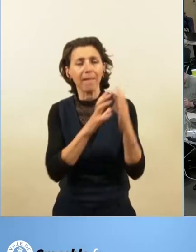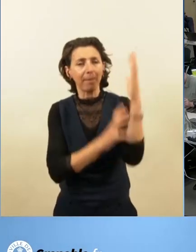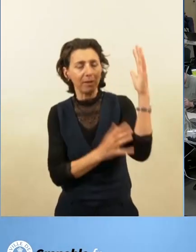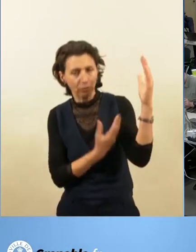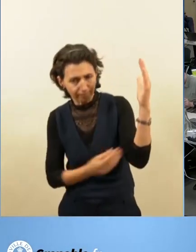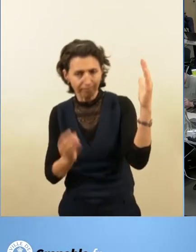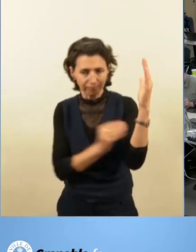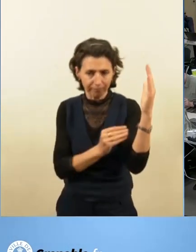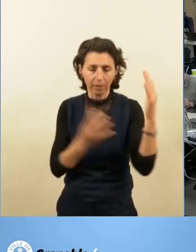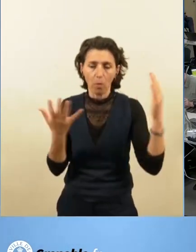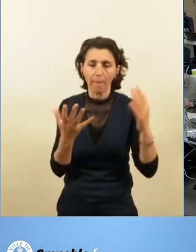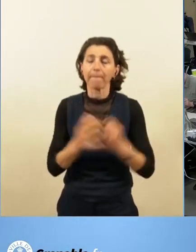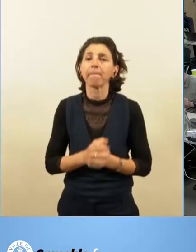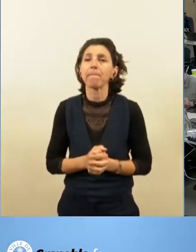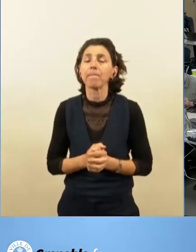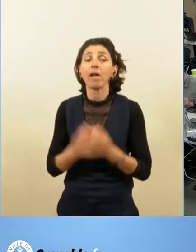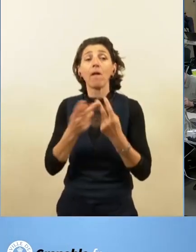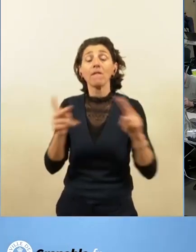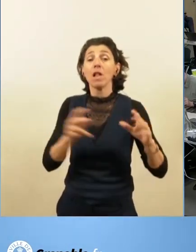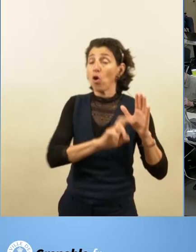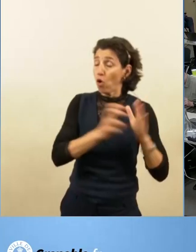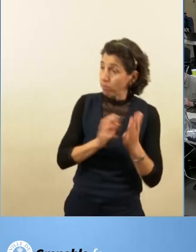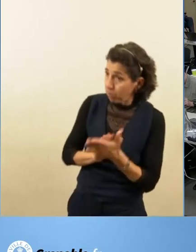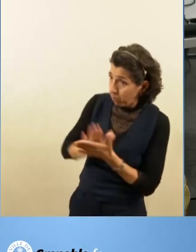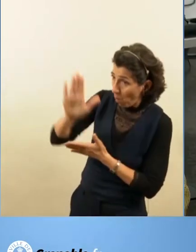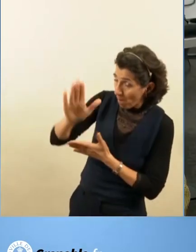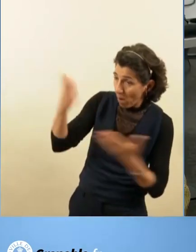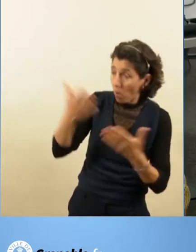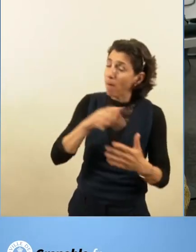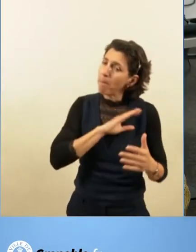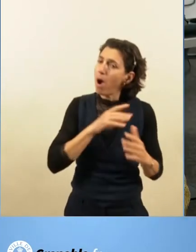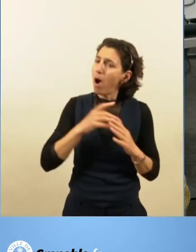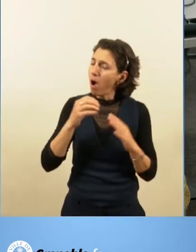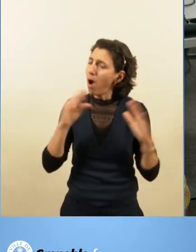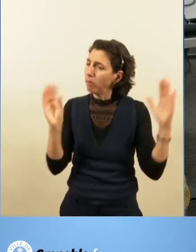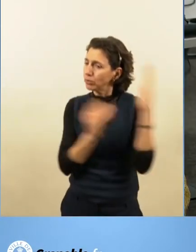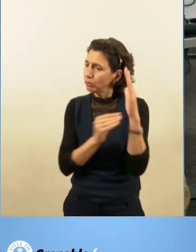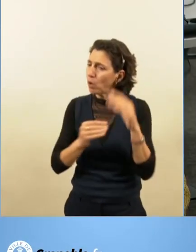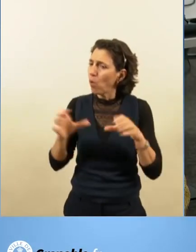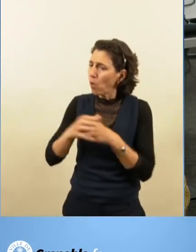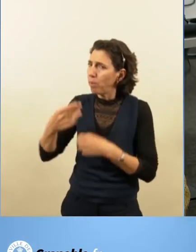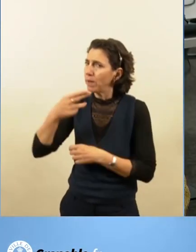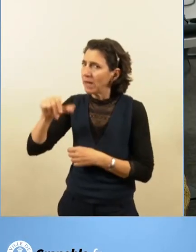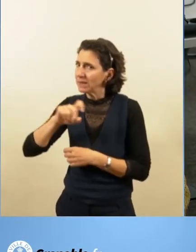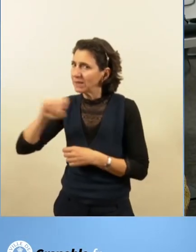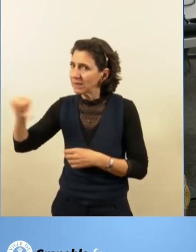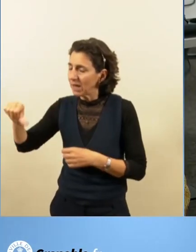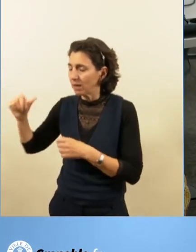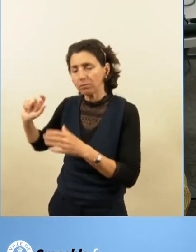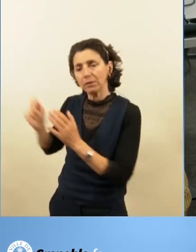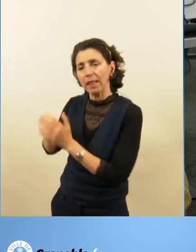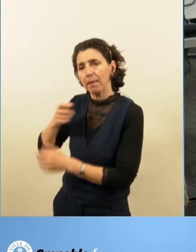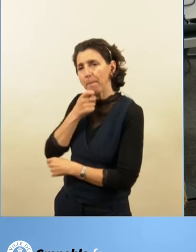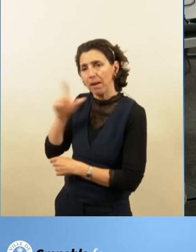la ville de Grenoble s'engage conformément à l'amendement déposé par le groupe nasal lors du conseil municipal de mars 2021 mais également